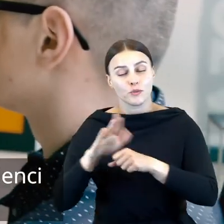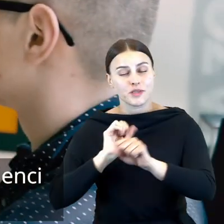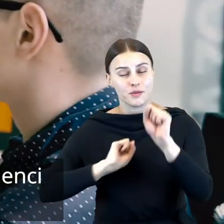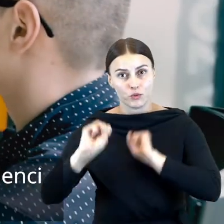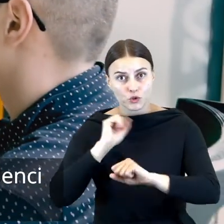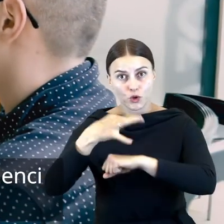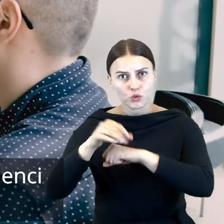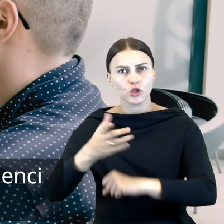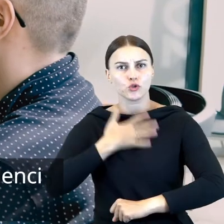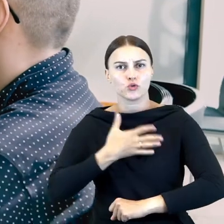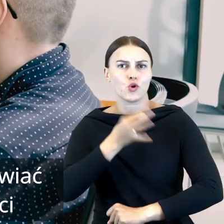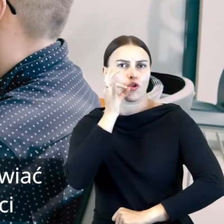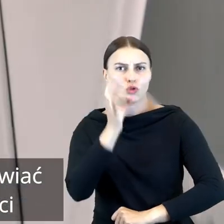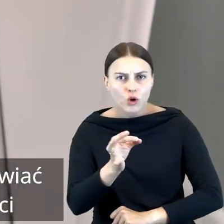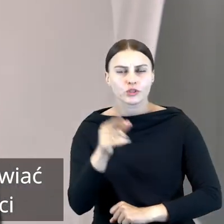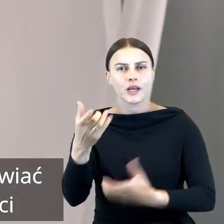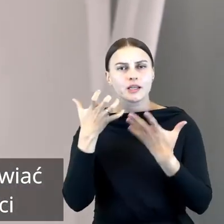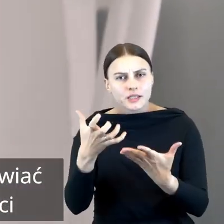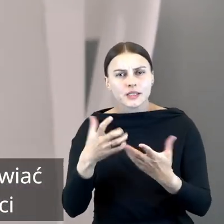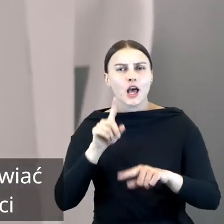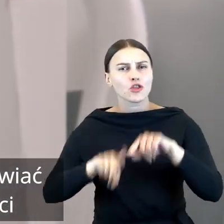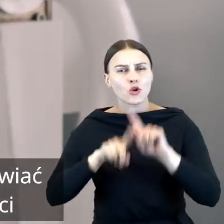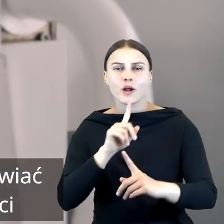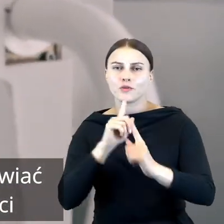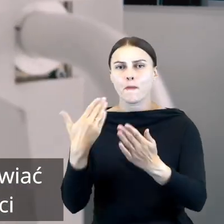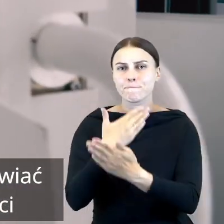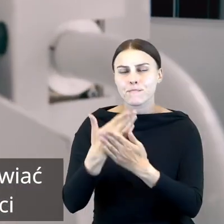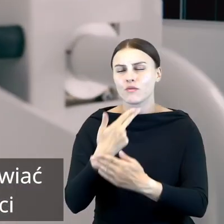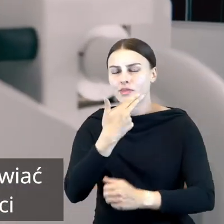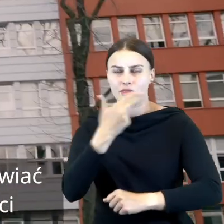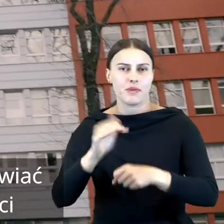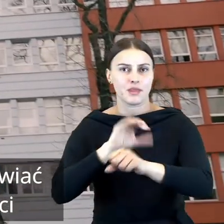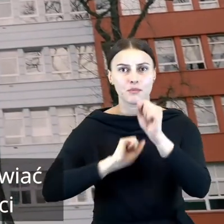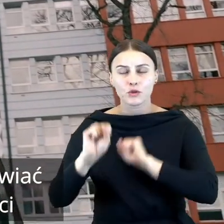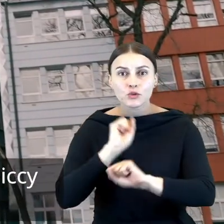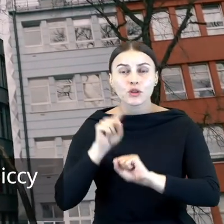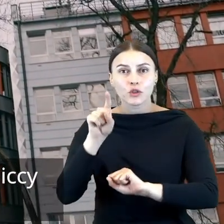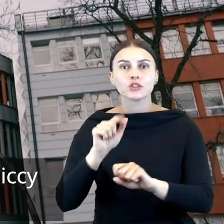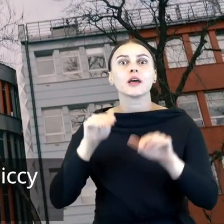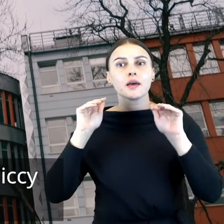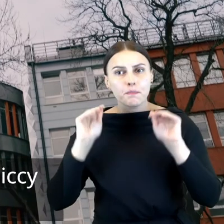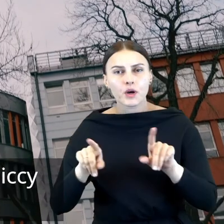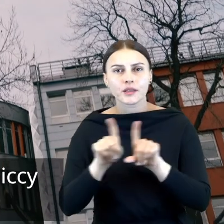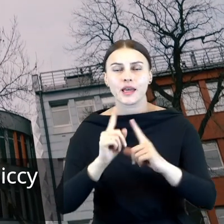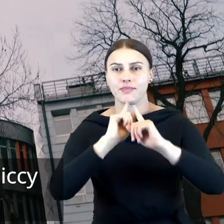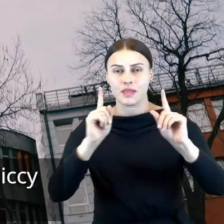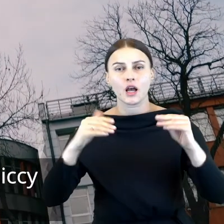studenci niepełnosprawni będą się czuli dobrze, w której będą chcieli porozmawiać o swojej niepełnosprawności i w której